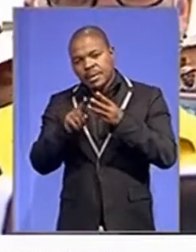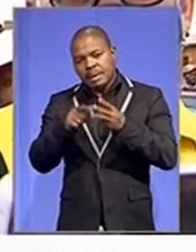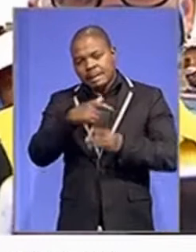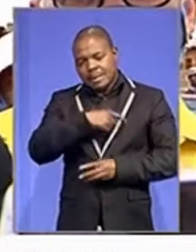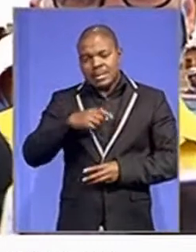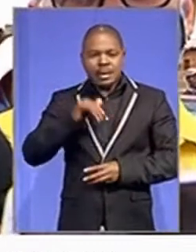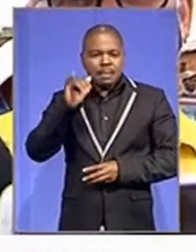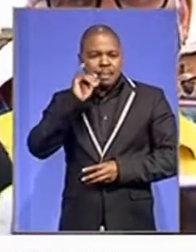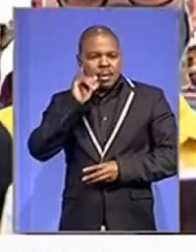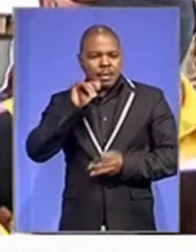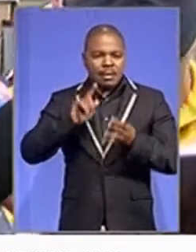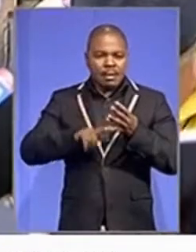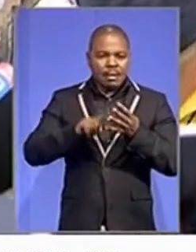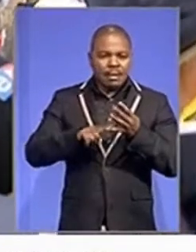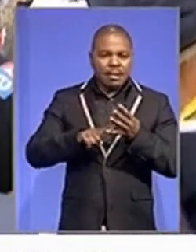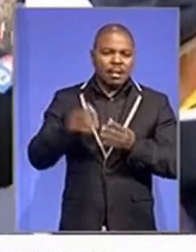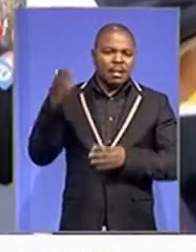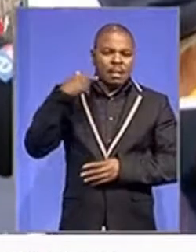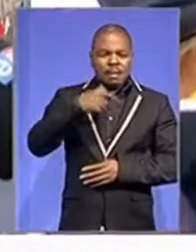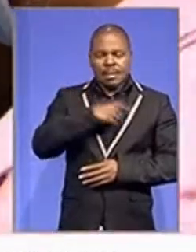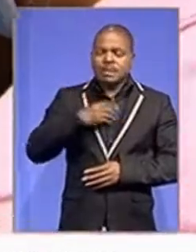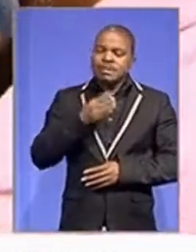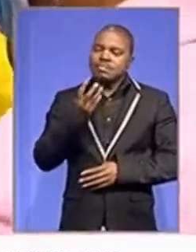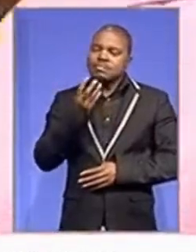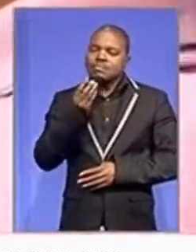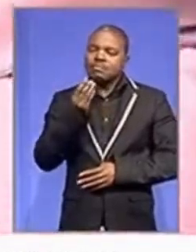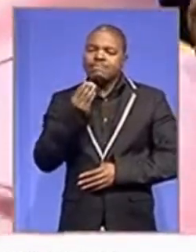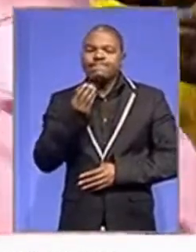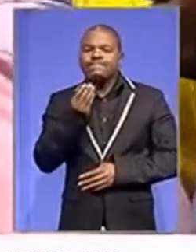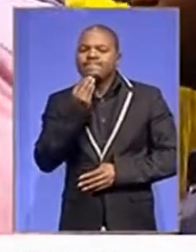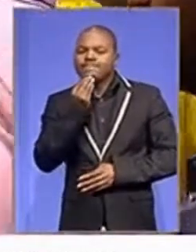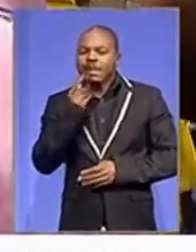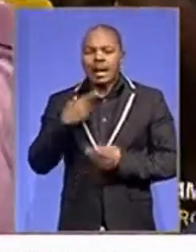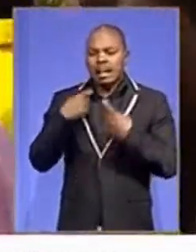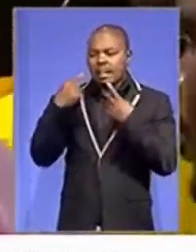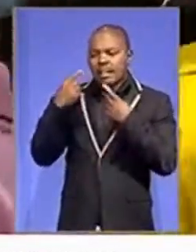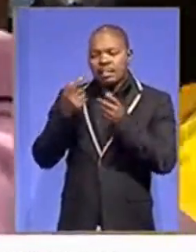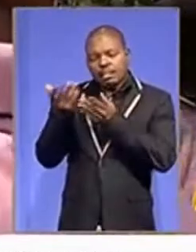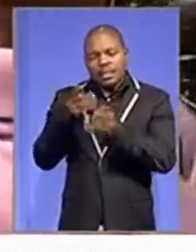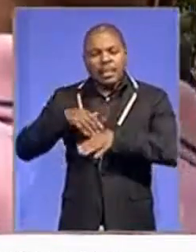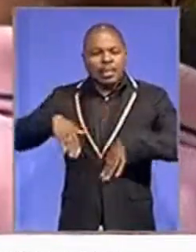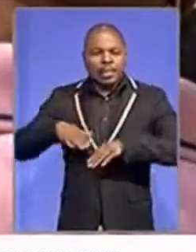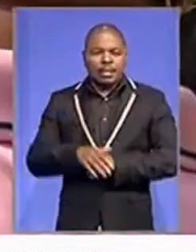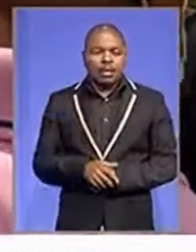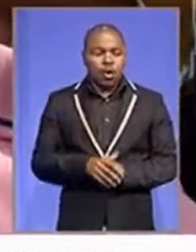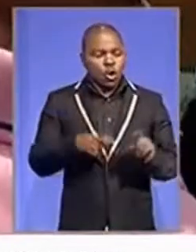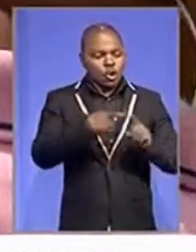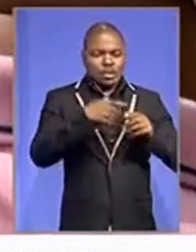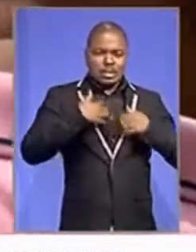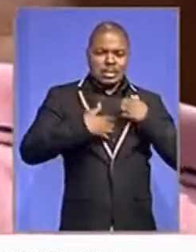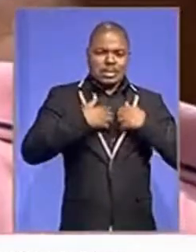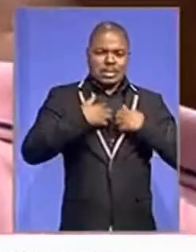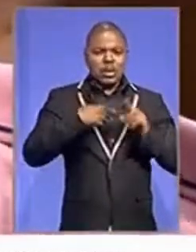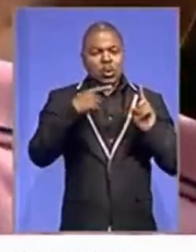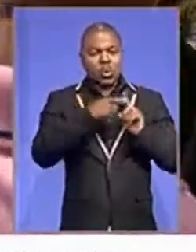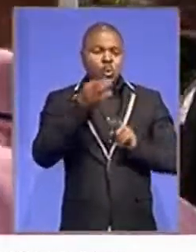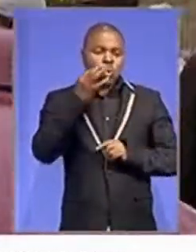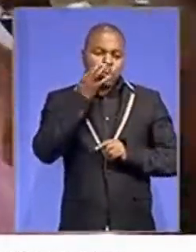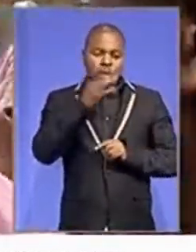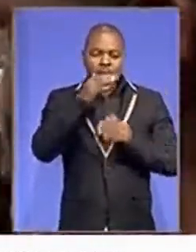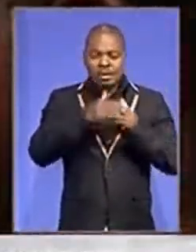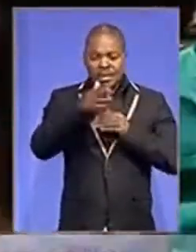Mbeki and former President Kgalema. Gashule ya neng a bonahala a le morolo ha iso itlame hore o tla